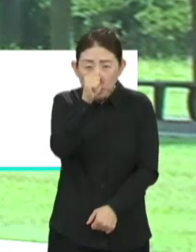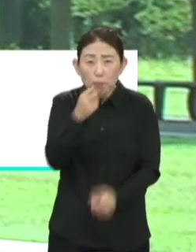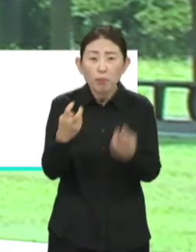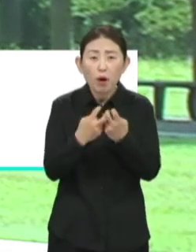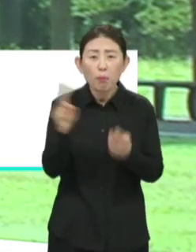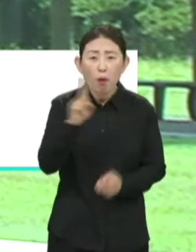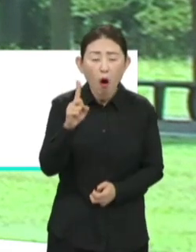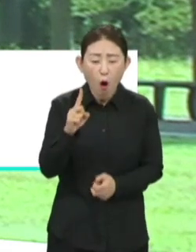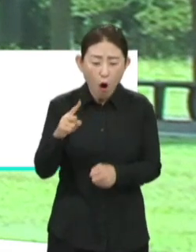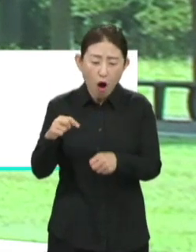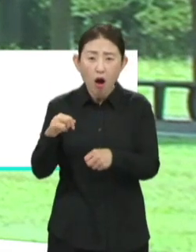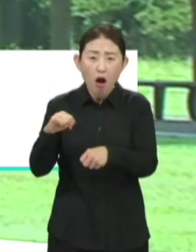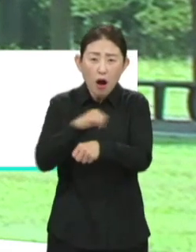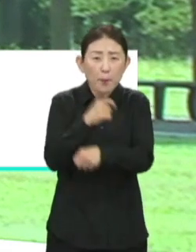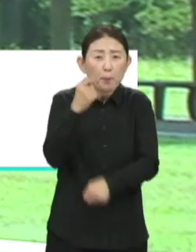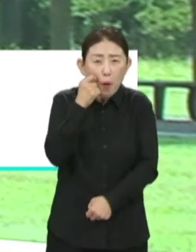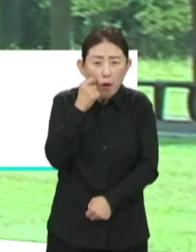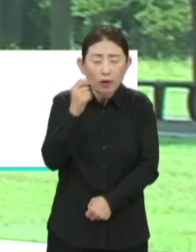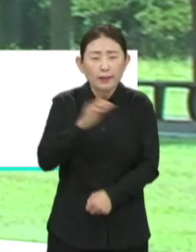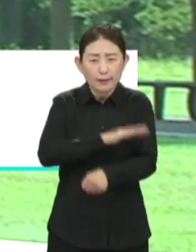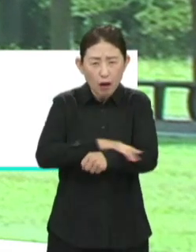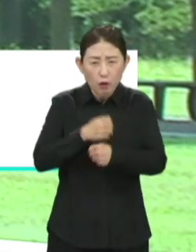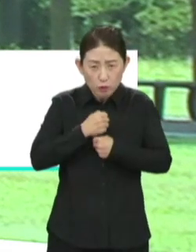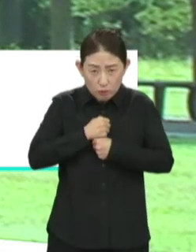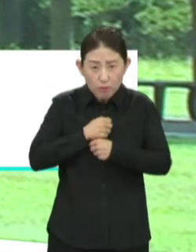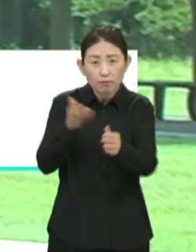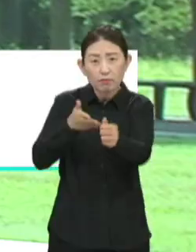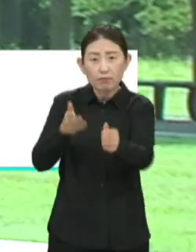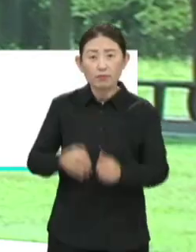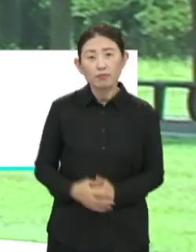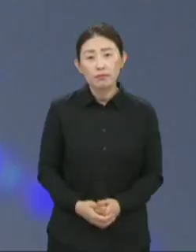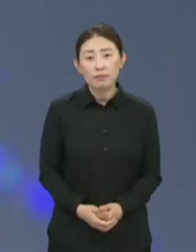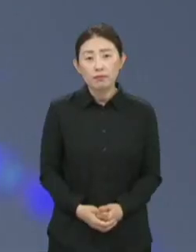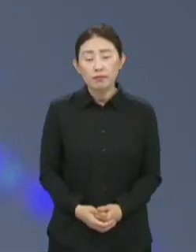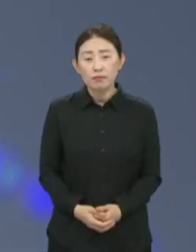예방입니다. 이경은 개건의학전문기자의 보도입니다.